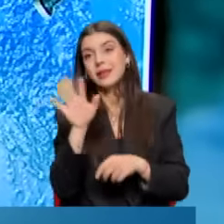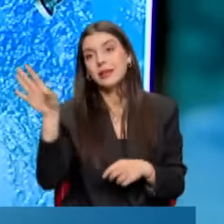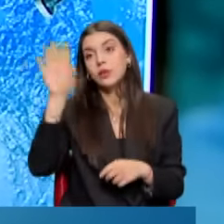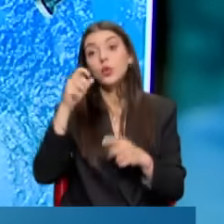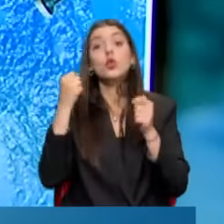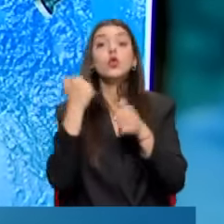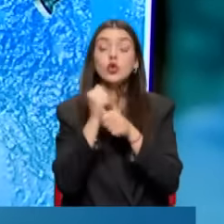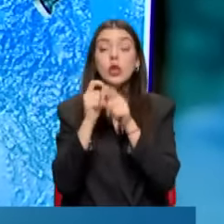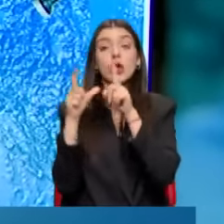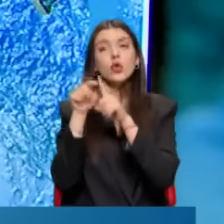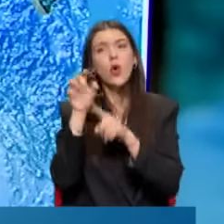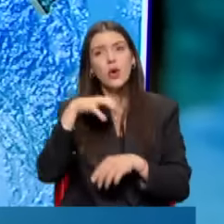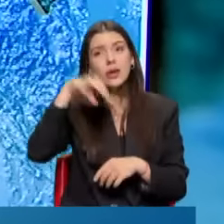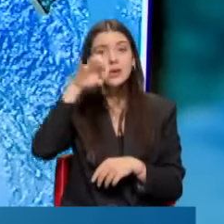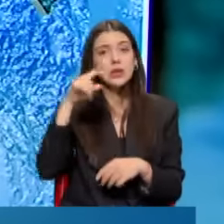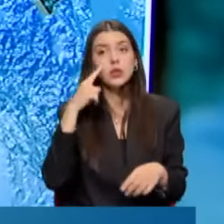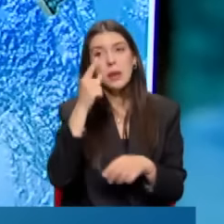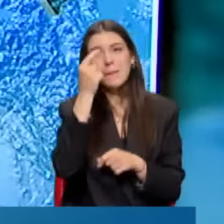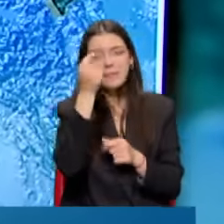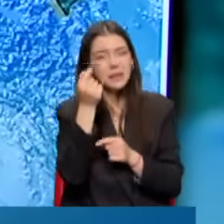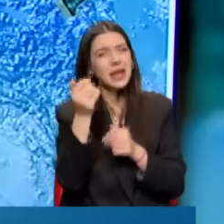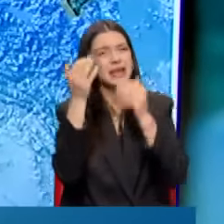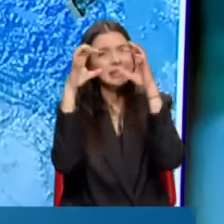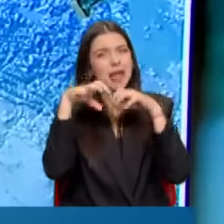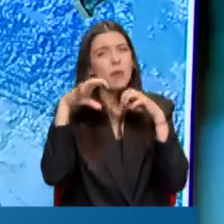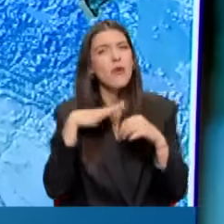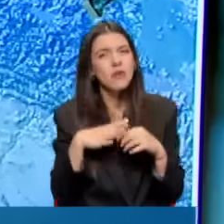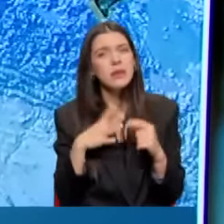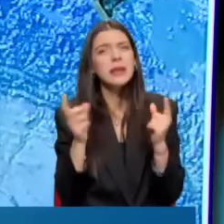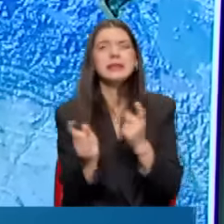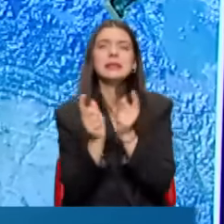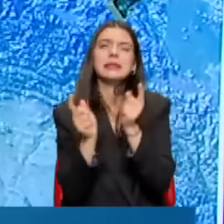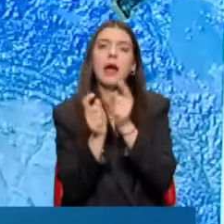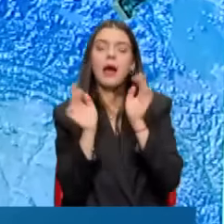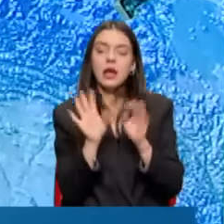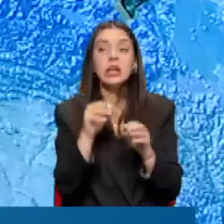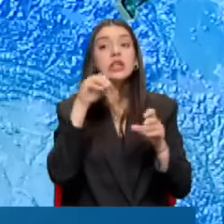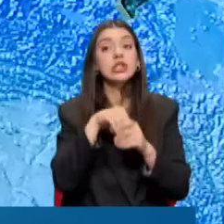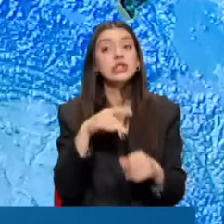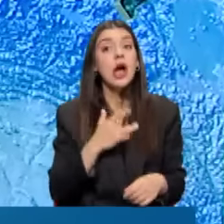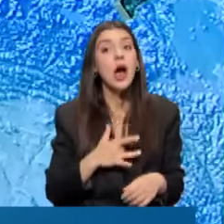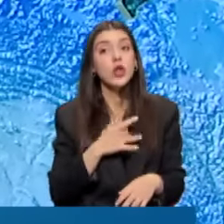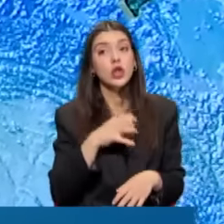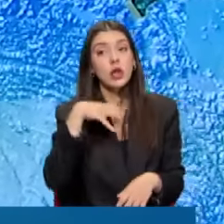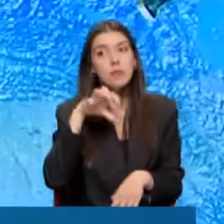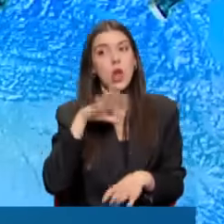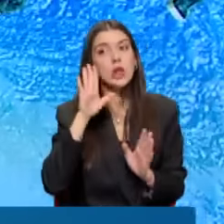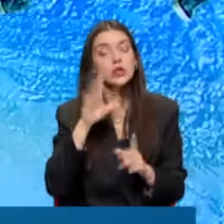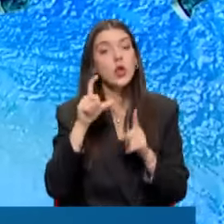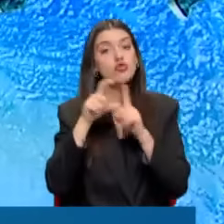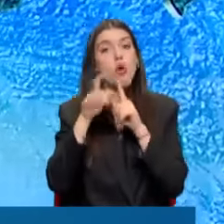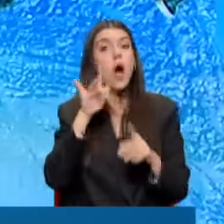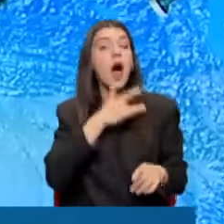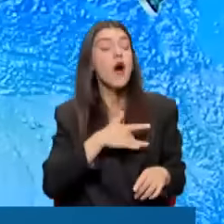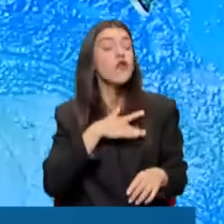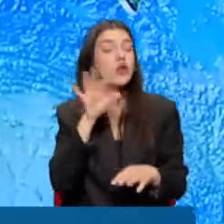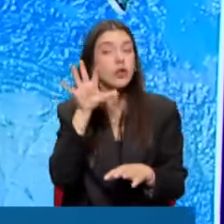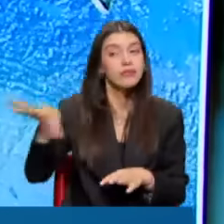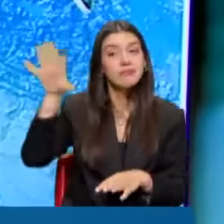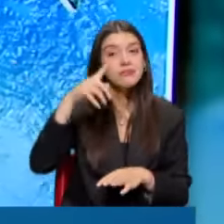Güneydoğu kesimine bir miktar yağışlar sokulsa da çok kısa süreli İç Anadolu Bölgesi Doğu Anadolu Bölgesi yağışlı kuvvetli